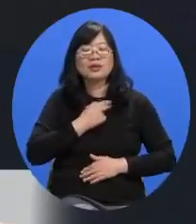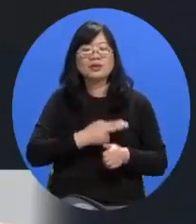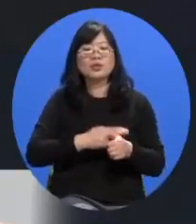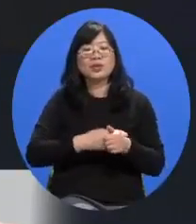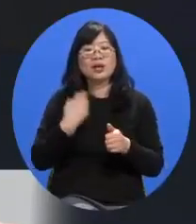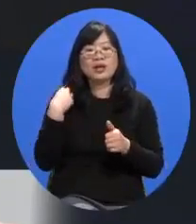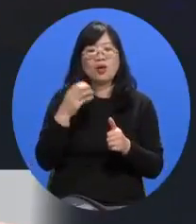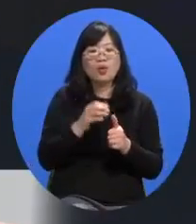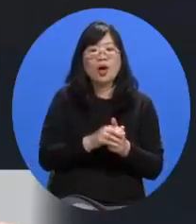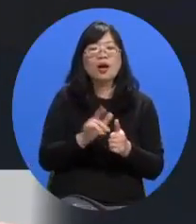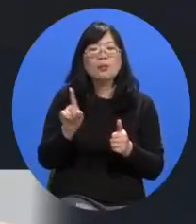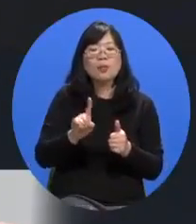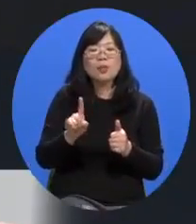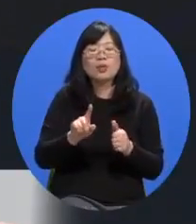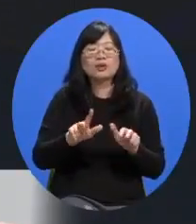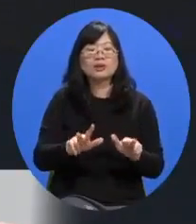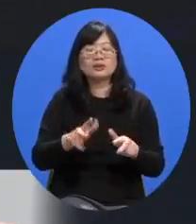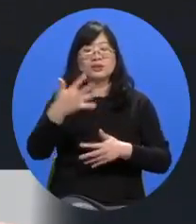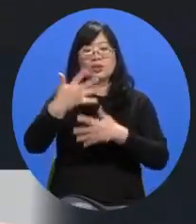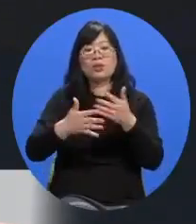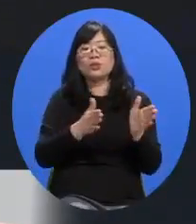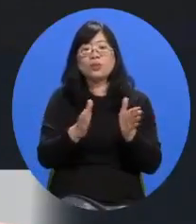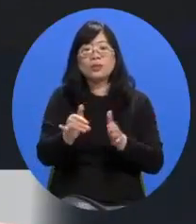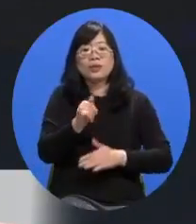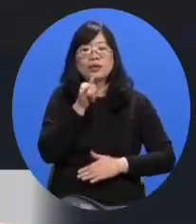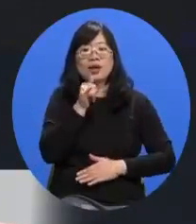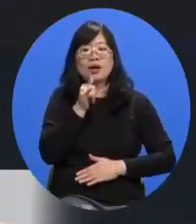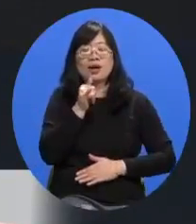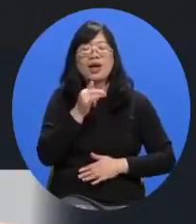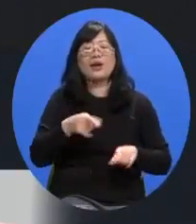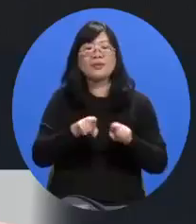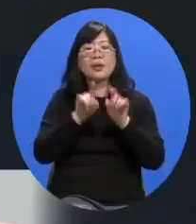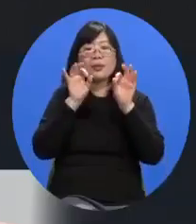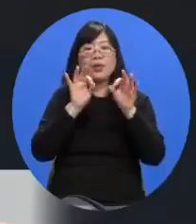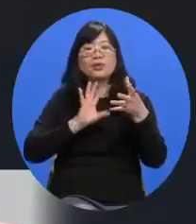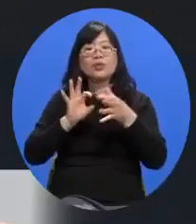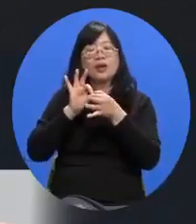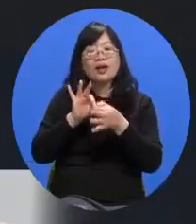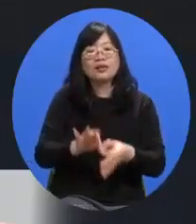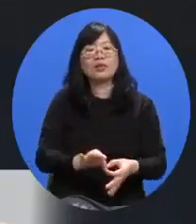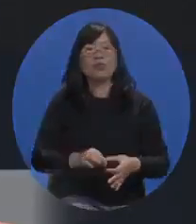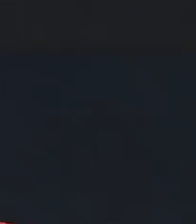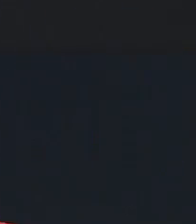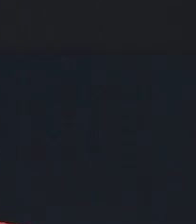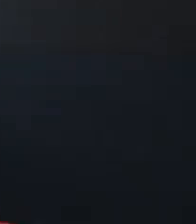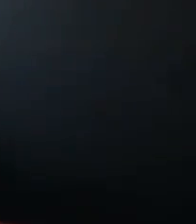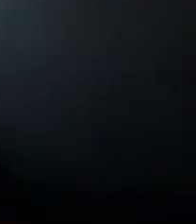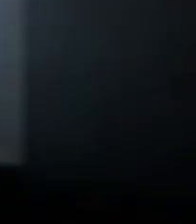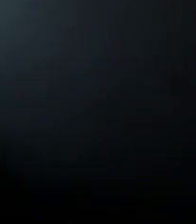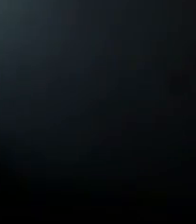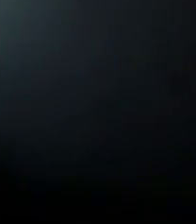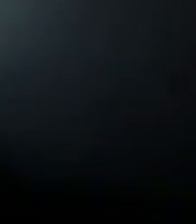교사의 역할은 무엇일지 제가 영상을 준비했습니다. 영상 보시고 토론 이어가겠습니다.